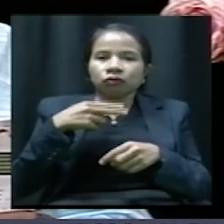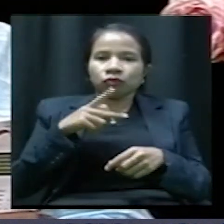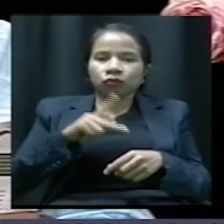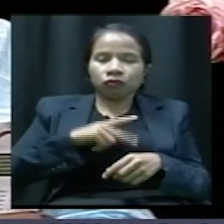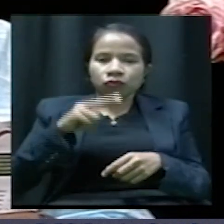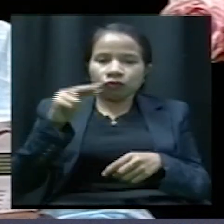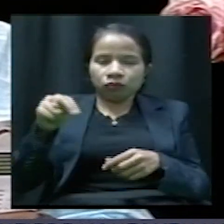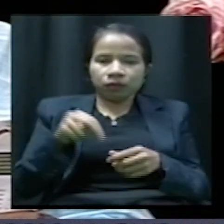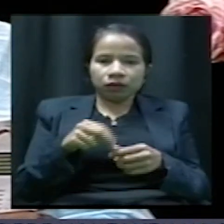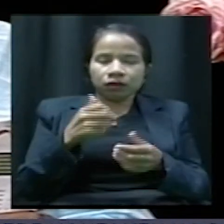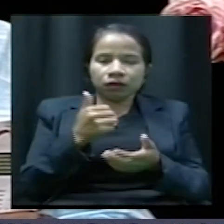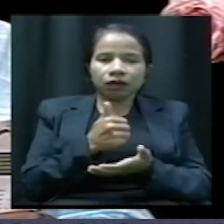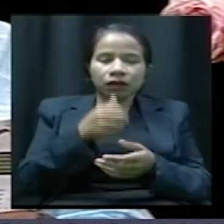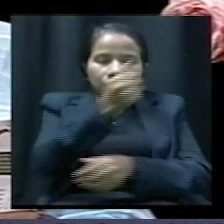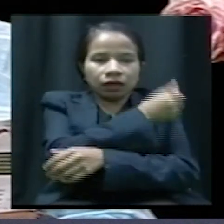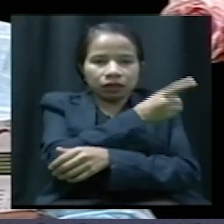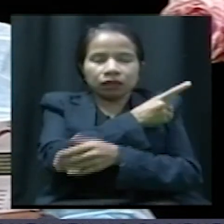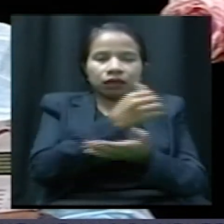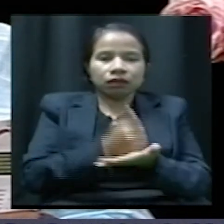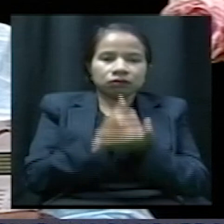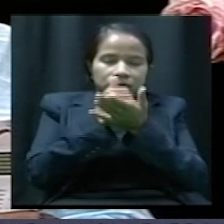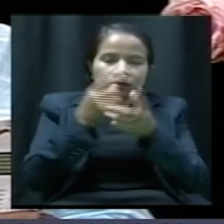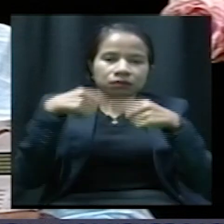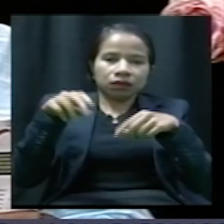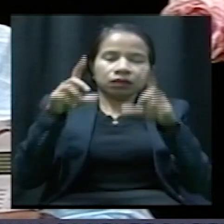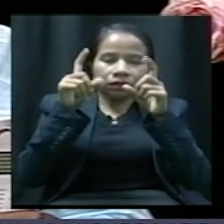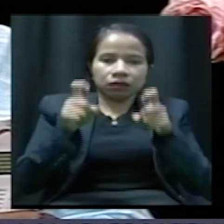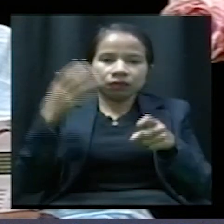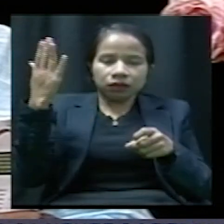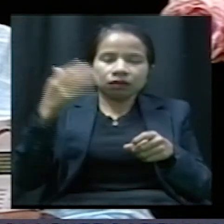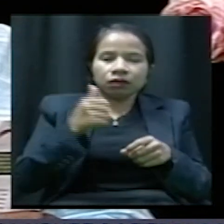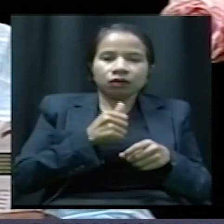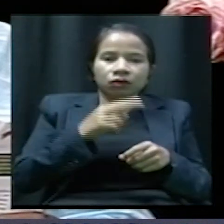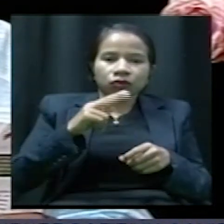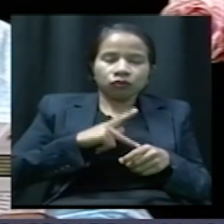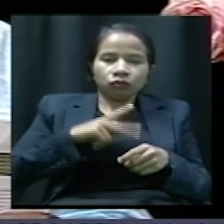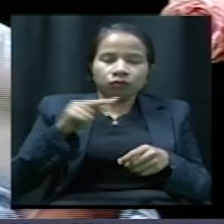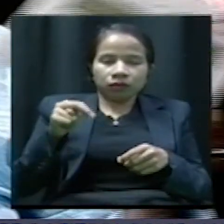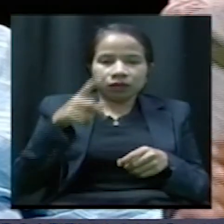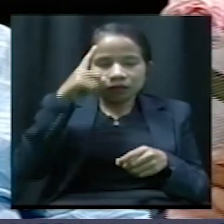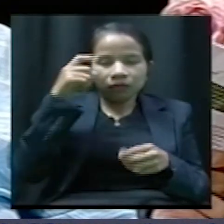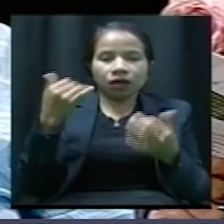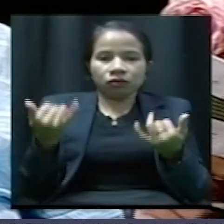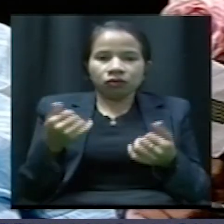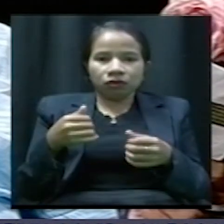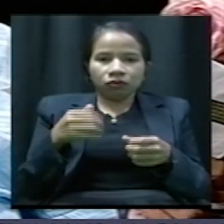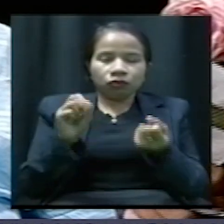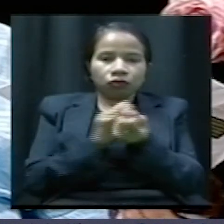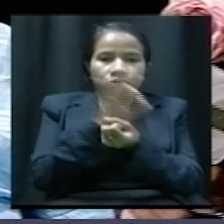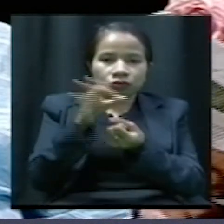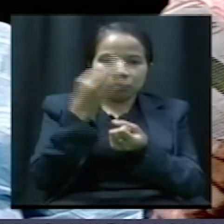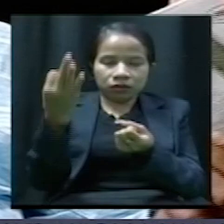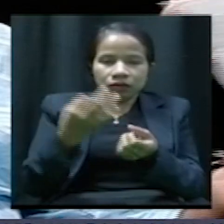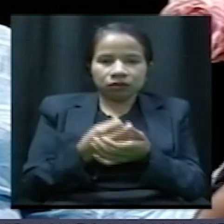que suporta sira sira tem que ba kupang ba ma completa sira nia equivalência ne ba agora ho situação real da agora ho corona